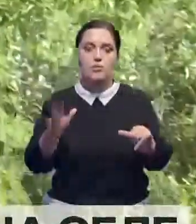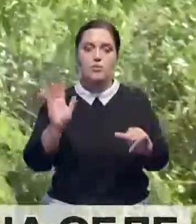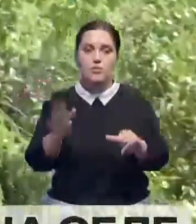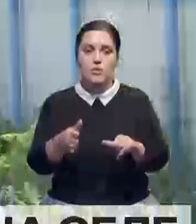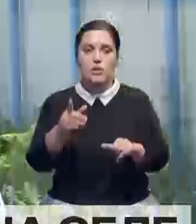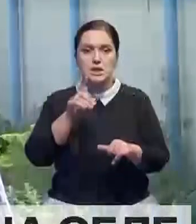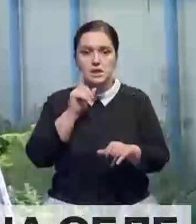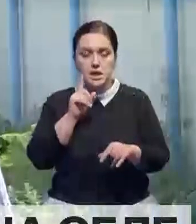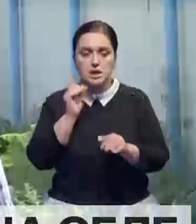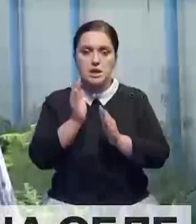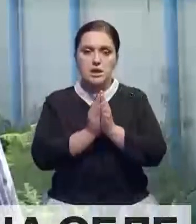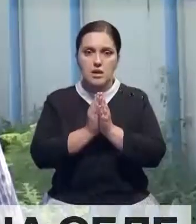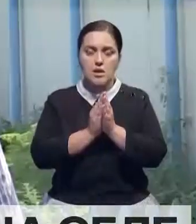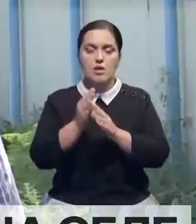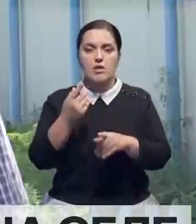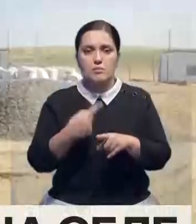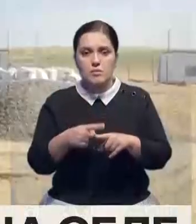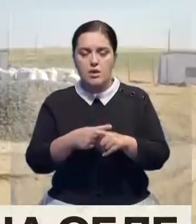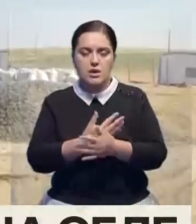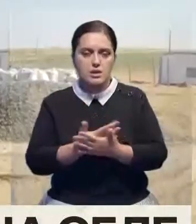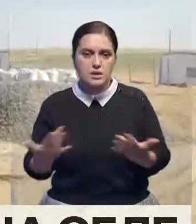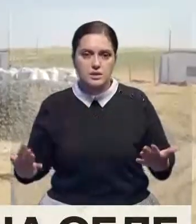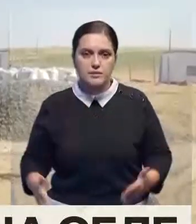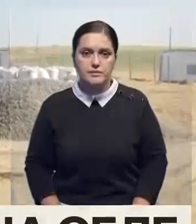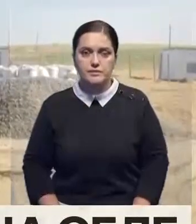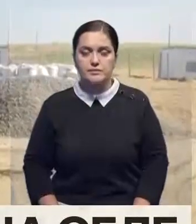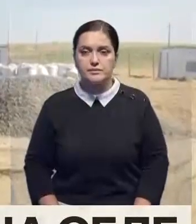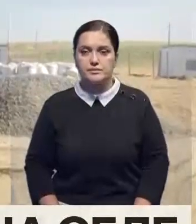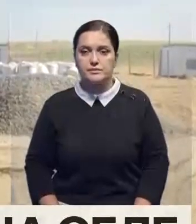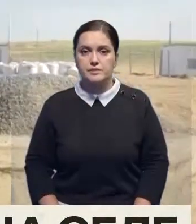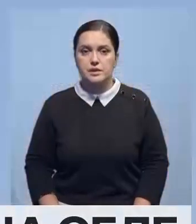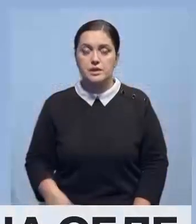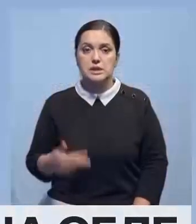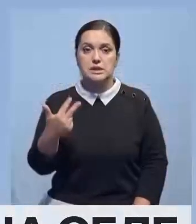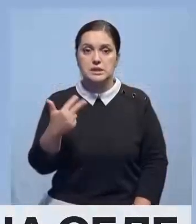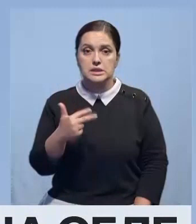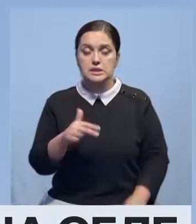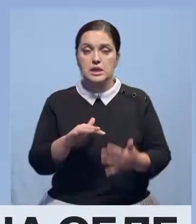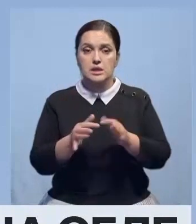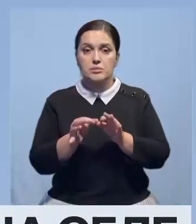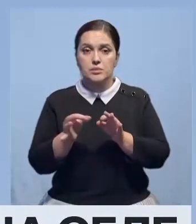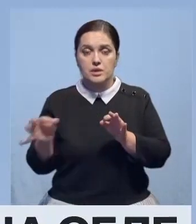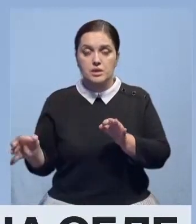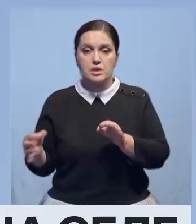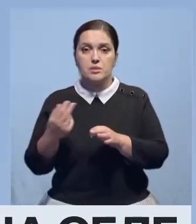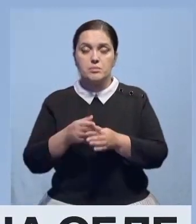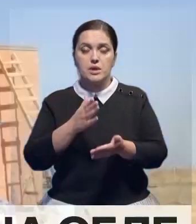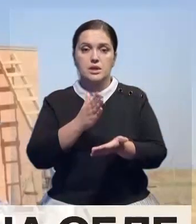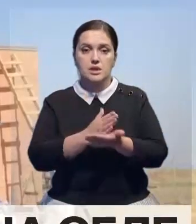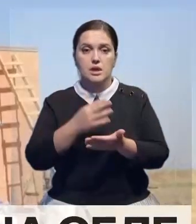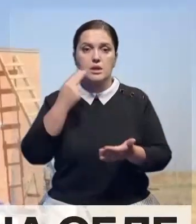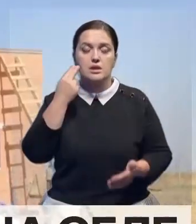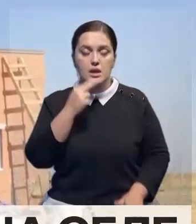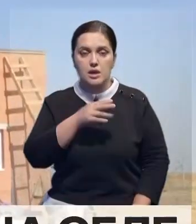овощей и зелени. Планирую фруктовые деревья посадить. В Амангельдинском районе 30 населенных пунктов. В половине из них есть